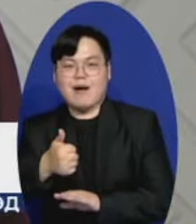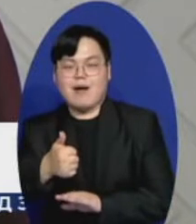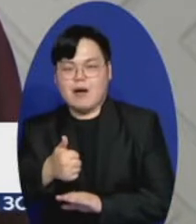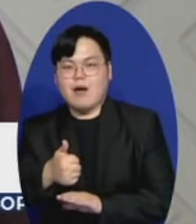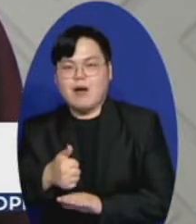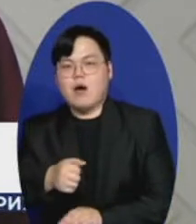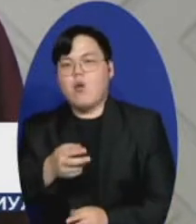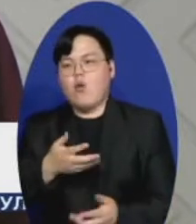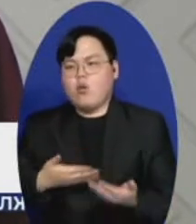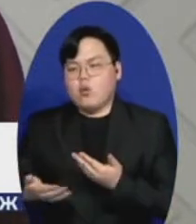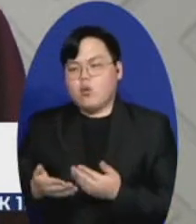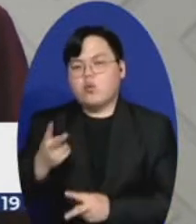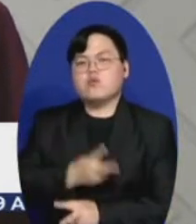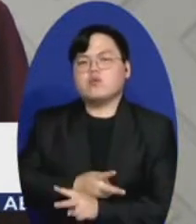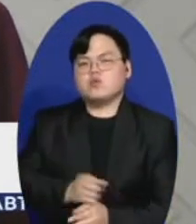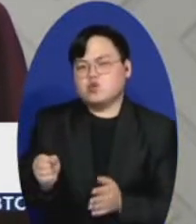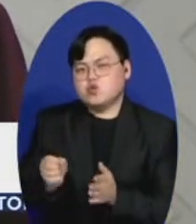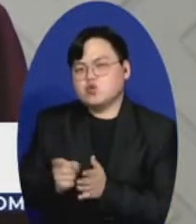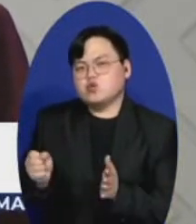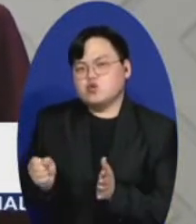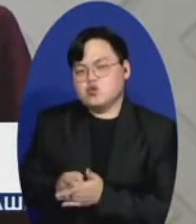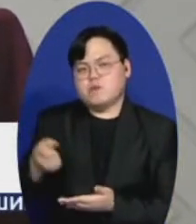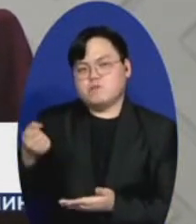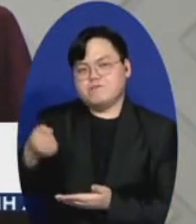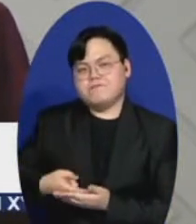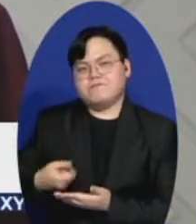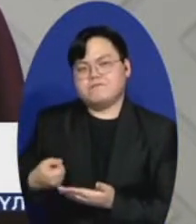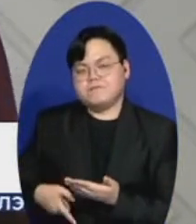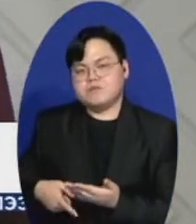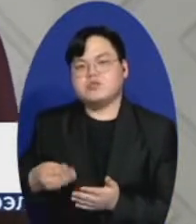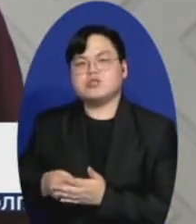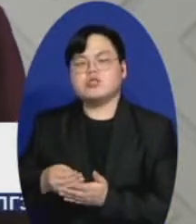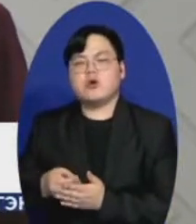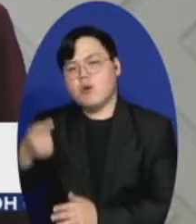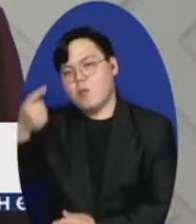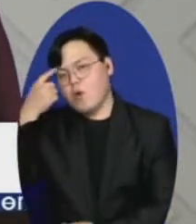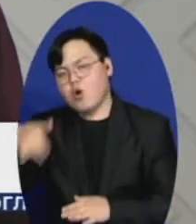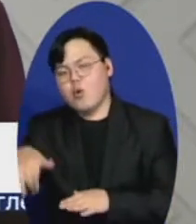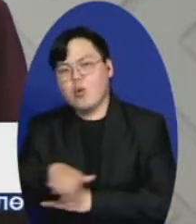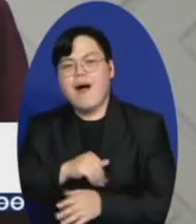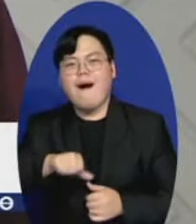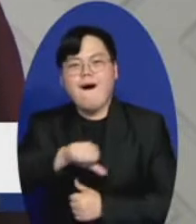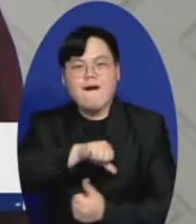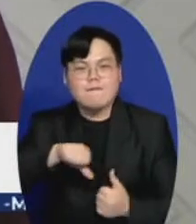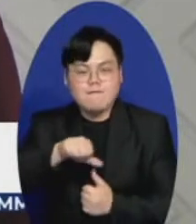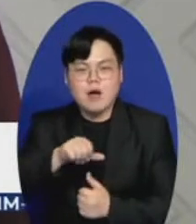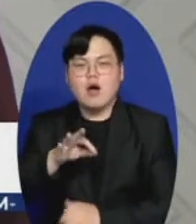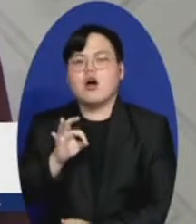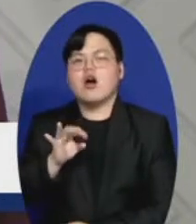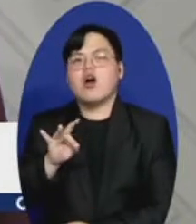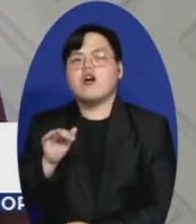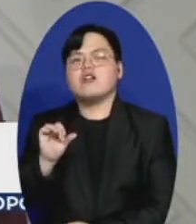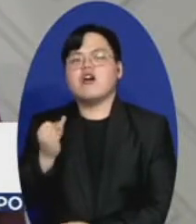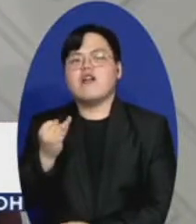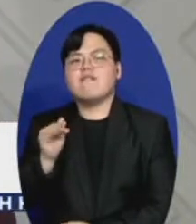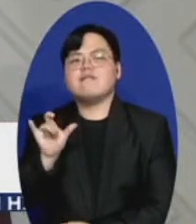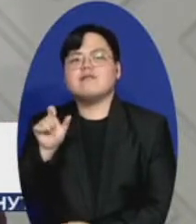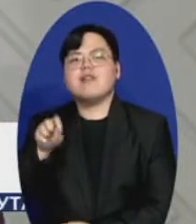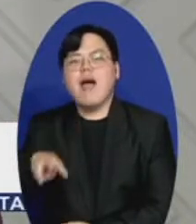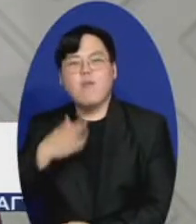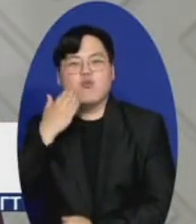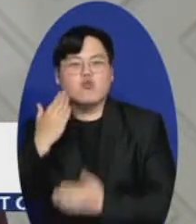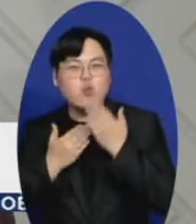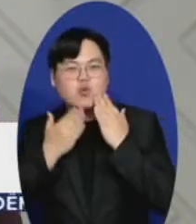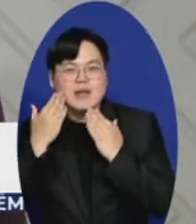дээр бас чухал заалтуудыг оруулж байна. Жишээлхэд манад одоо маш олон одоо АМВЭЖ гэдэг морфлем эрүүл мэндийн бүтээгдэхүүн зардаг